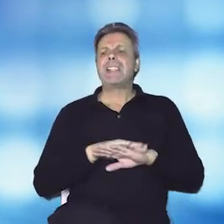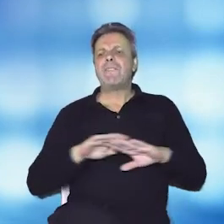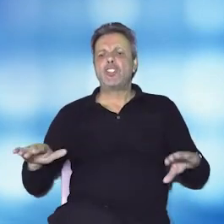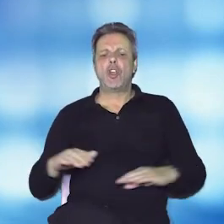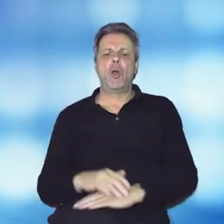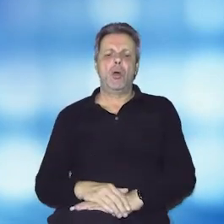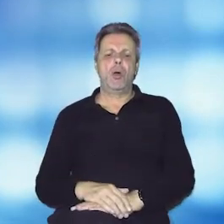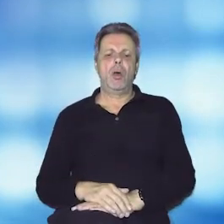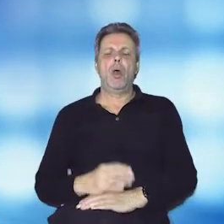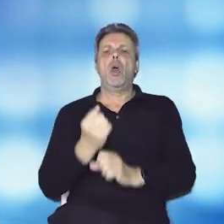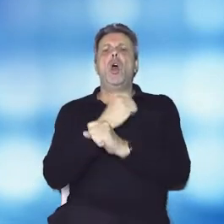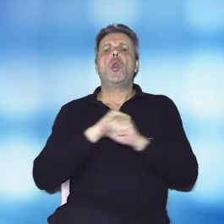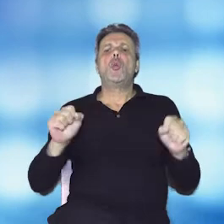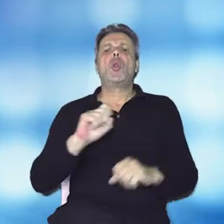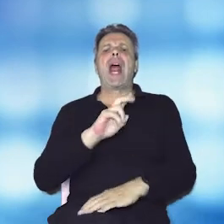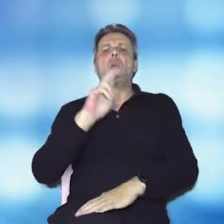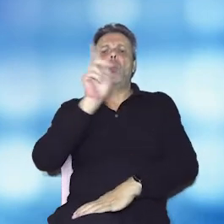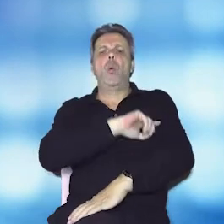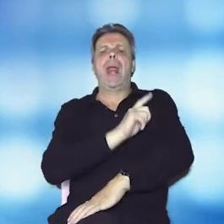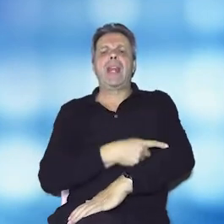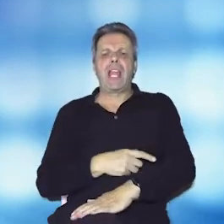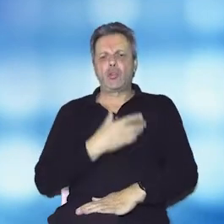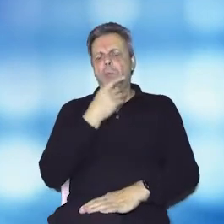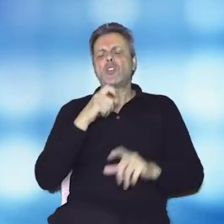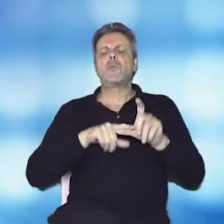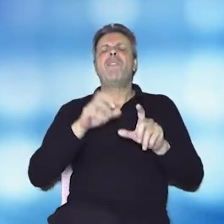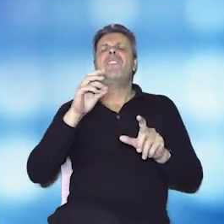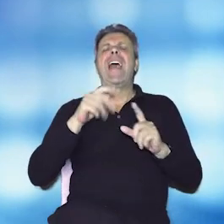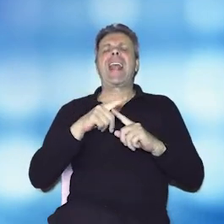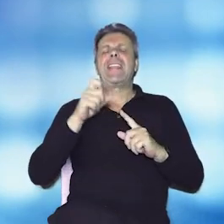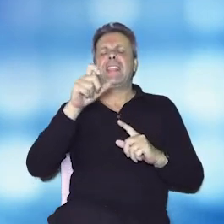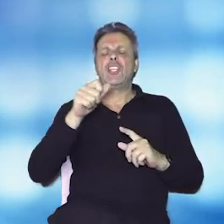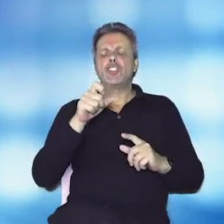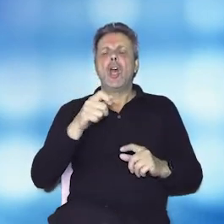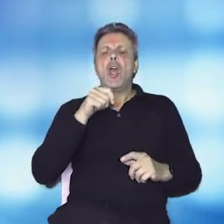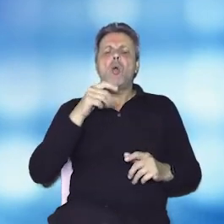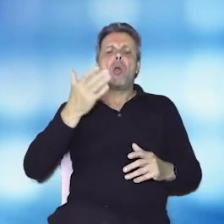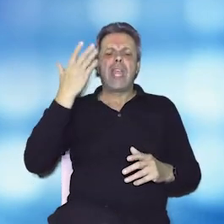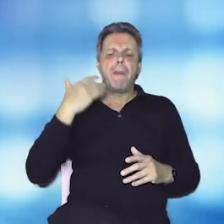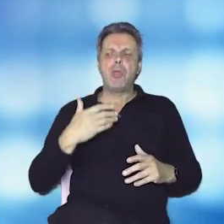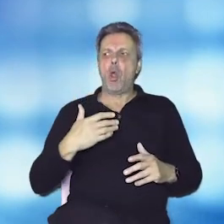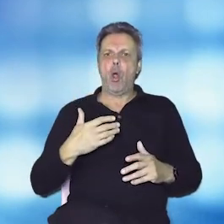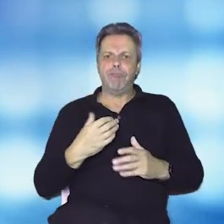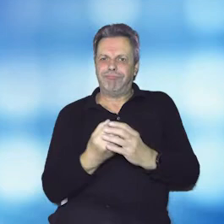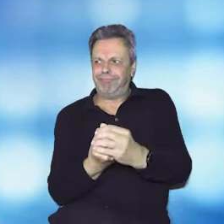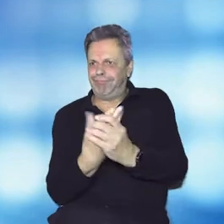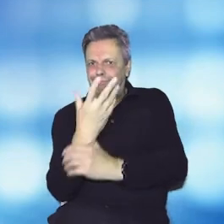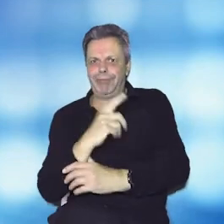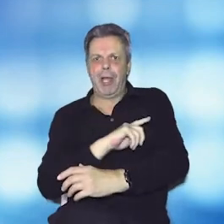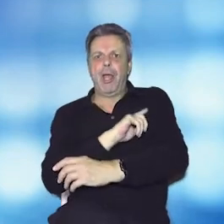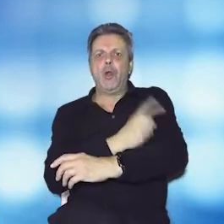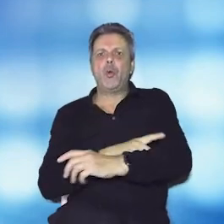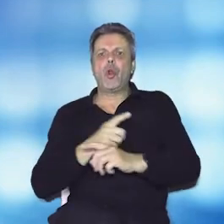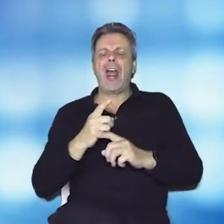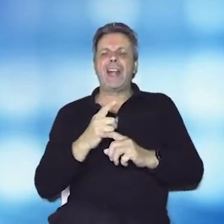završio nuklearnu energetiku kod profesora Feretića, koji je bio doajen nuklearne energetike u